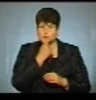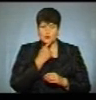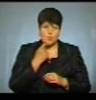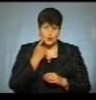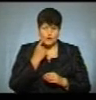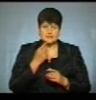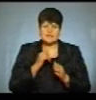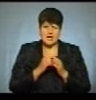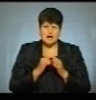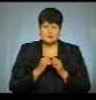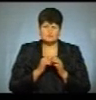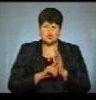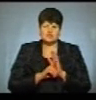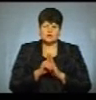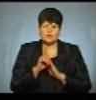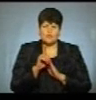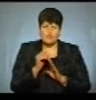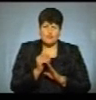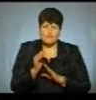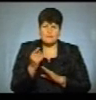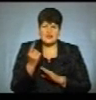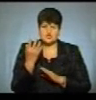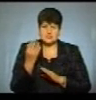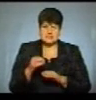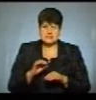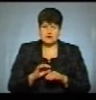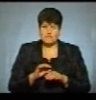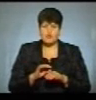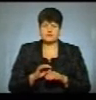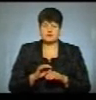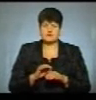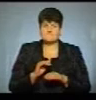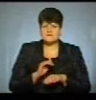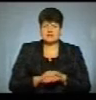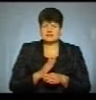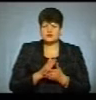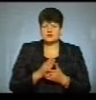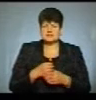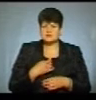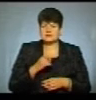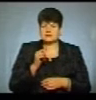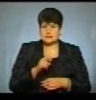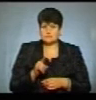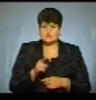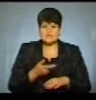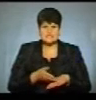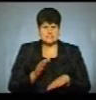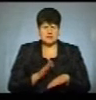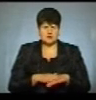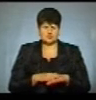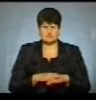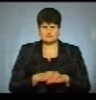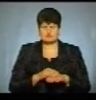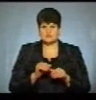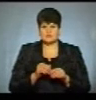на початкових стадіях хвороби в перші дні захворювання фактично є підступна тим, що її тяжко